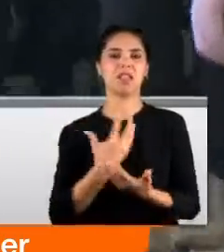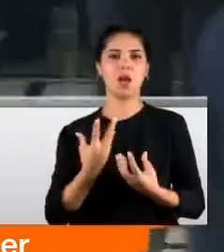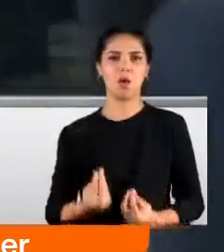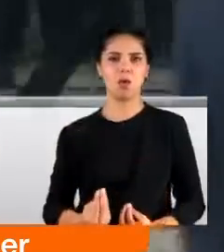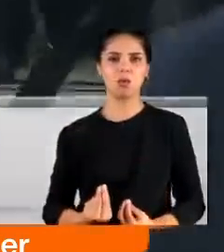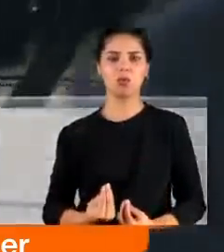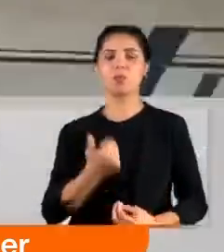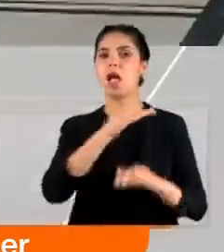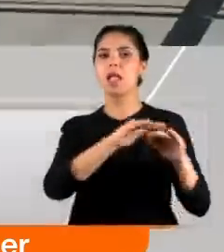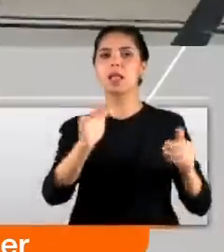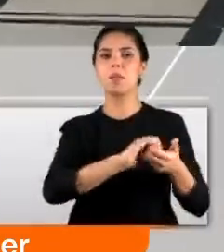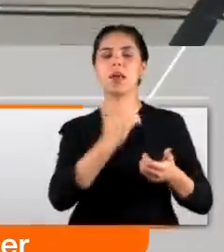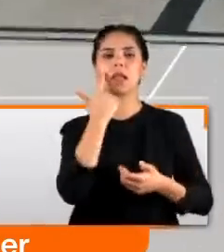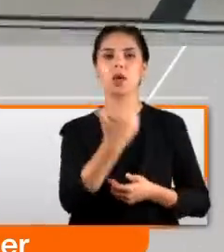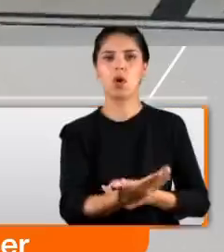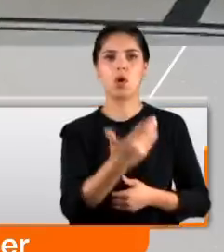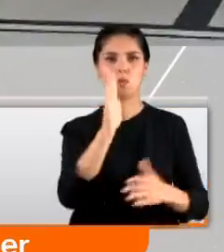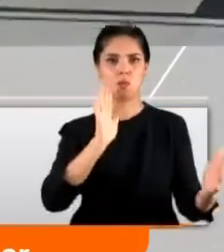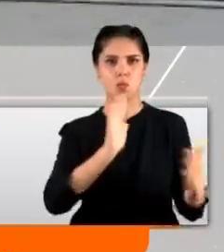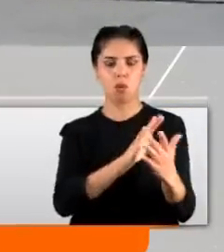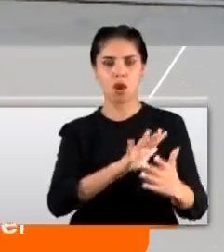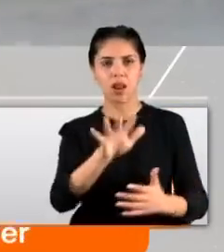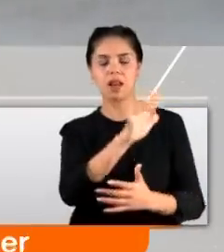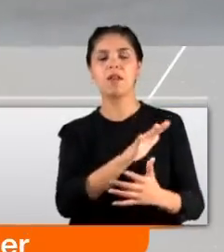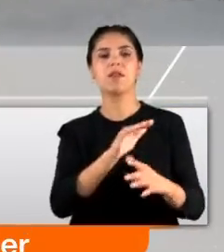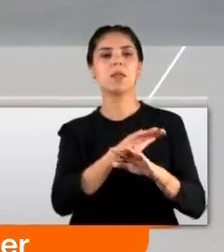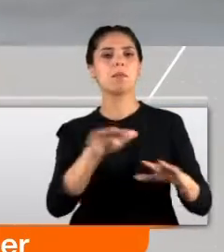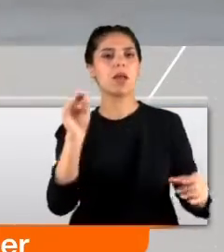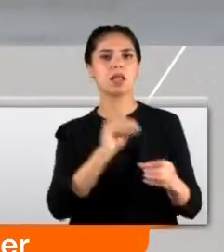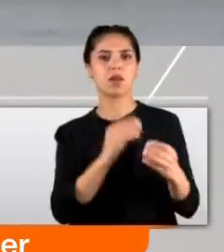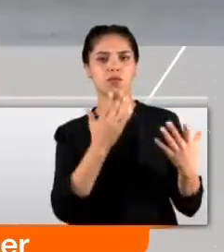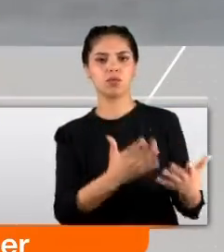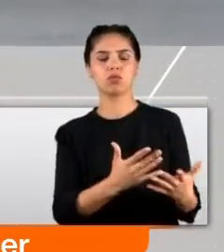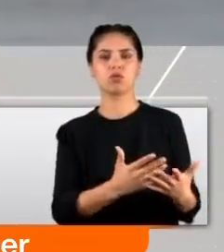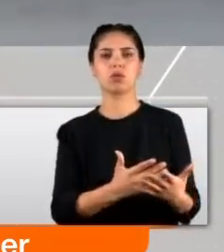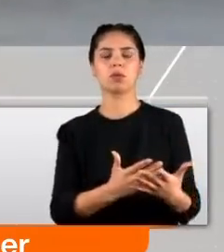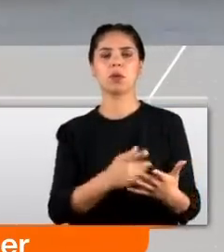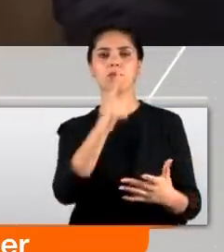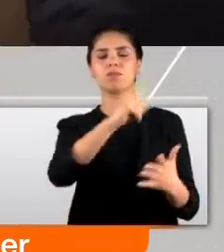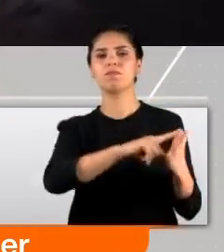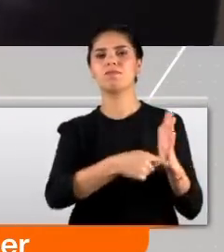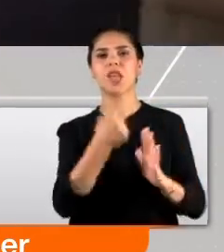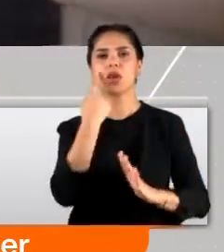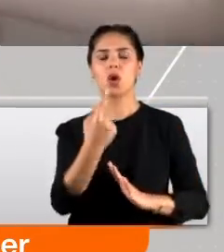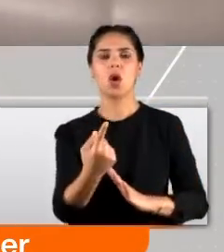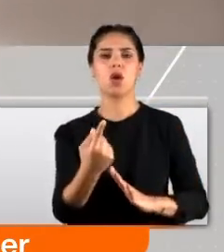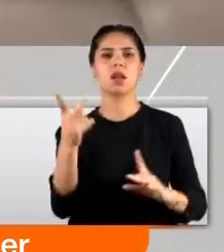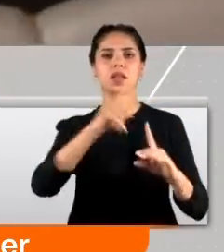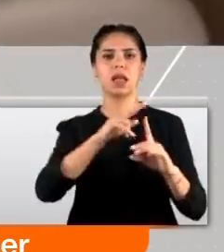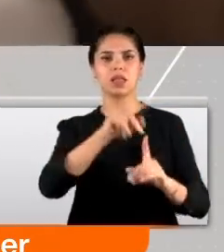Ve altılı masa. Muhalefetin yıkım masasında garnitür olarak yer